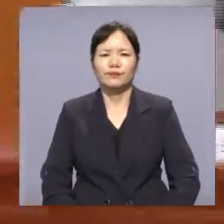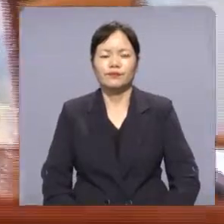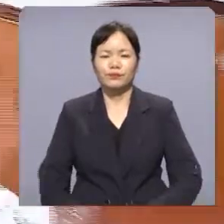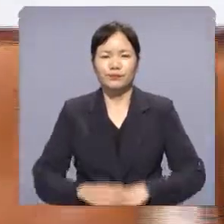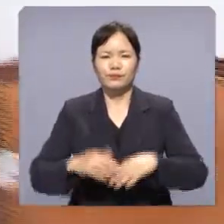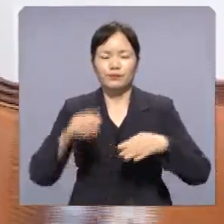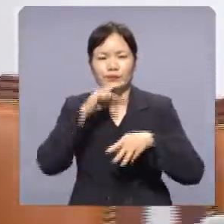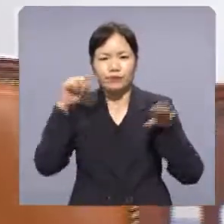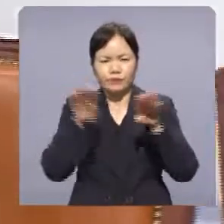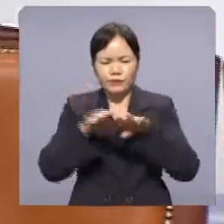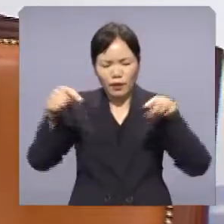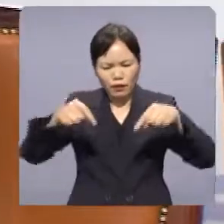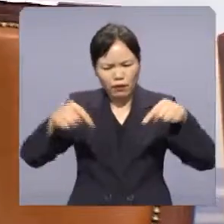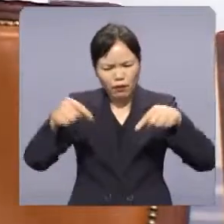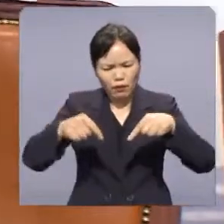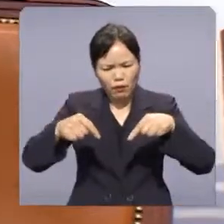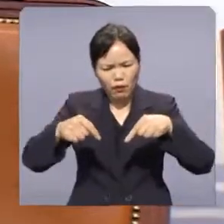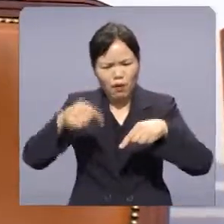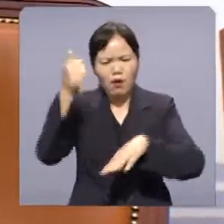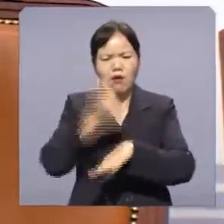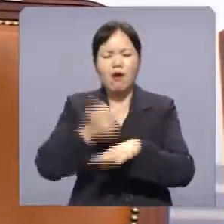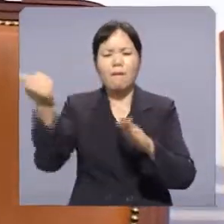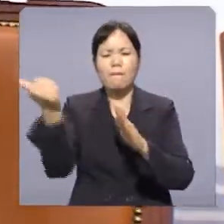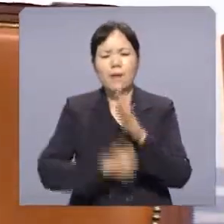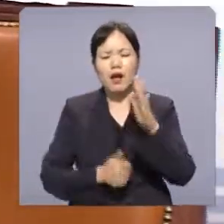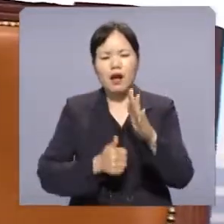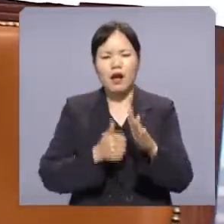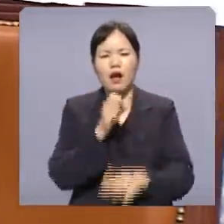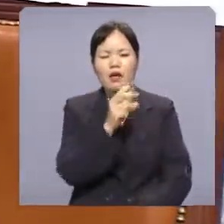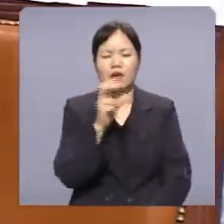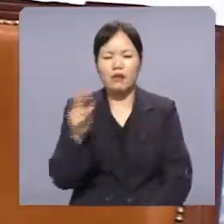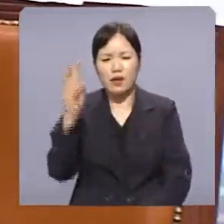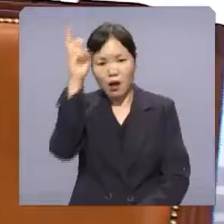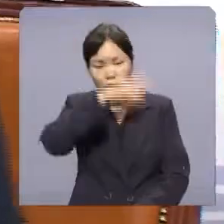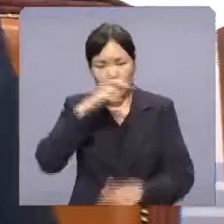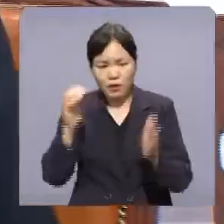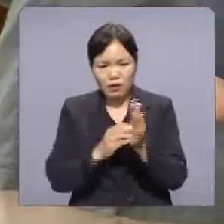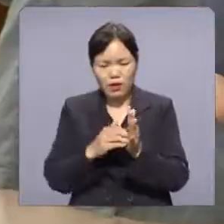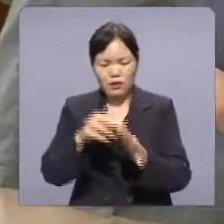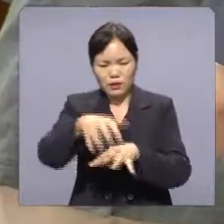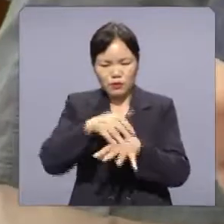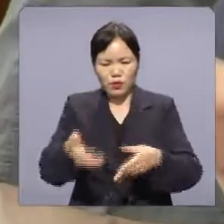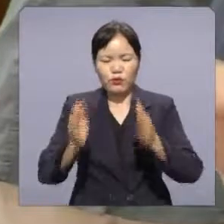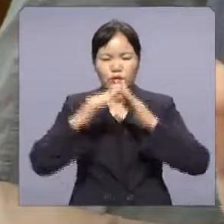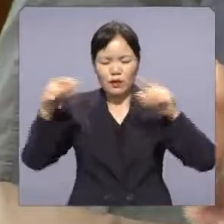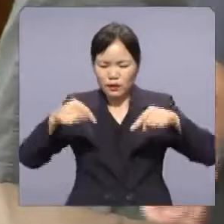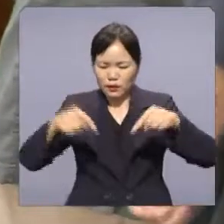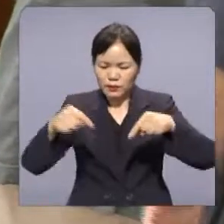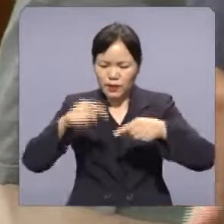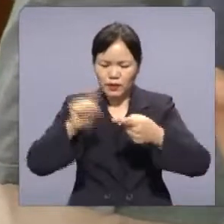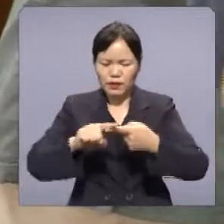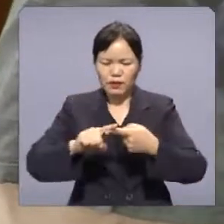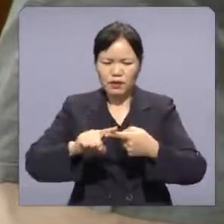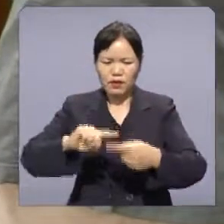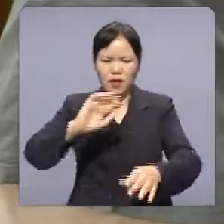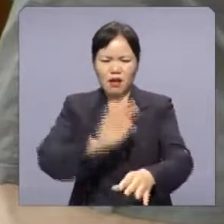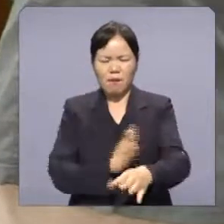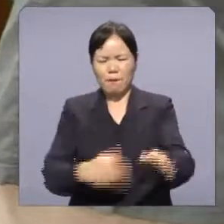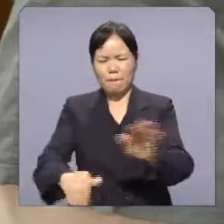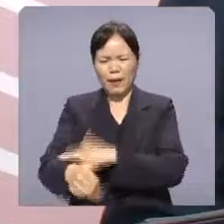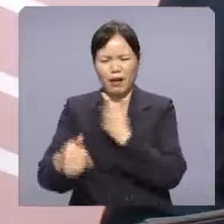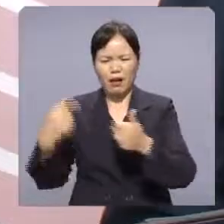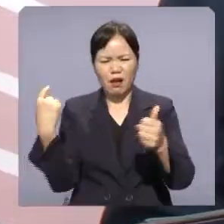휴일 단판 시도는 불발. 여야는 오전까지도 원구성 협상을 놓고 책임 공방을